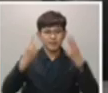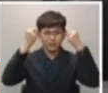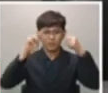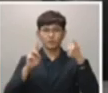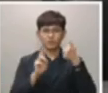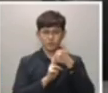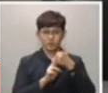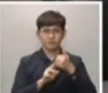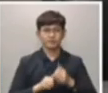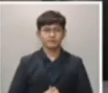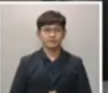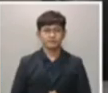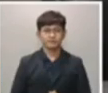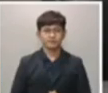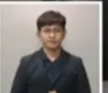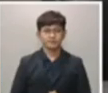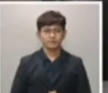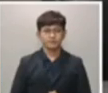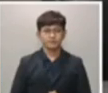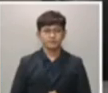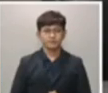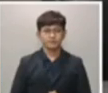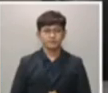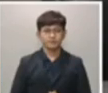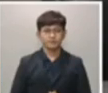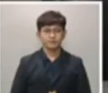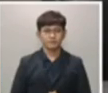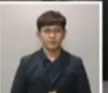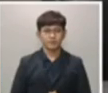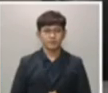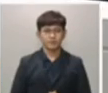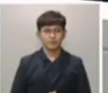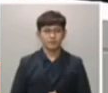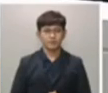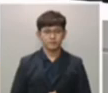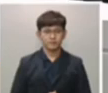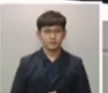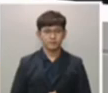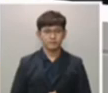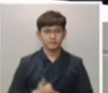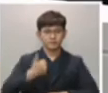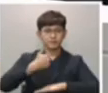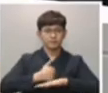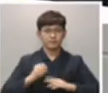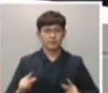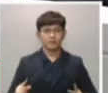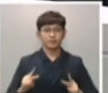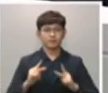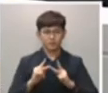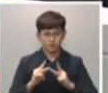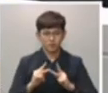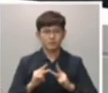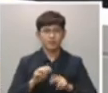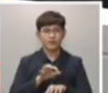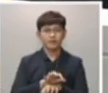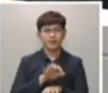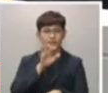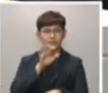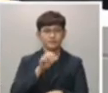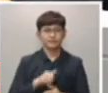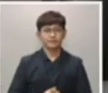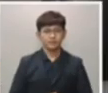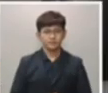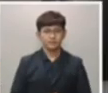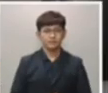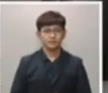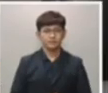รี 4. พลเอกอนุพงษ์เผ่าจินดารัฐมนตรีว่าการกระทรวงมหาดไทย